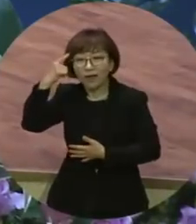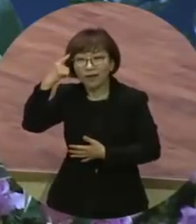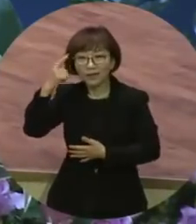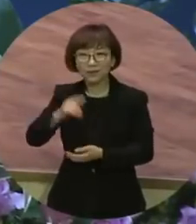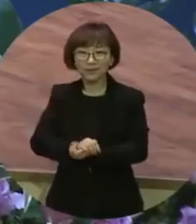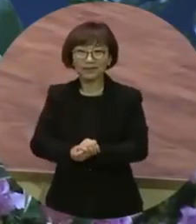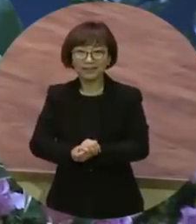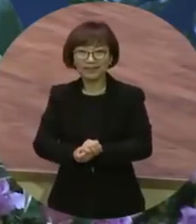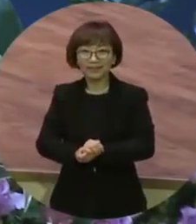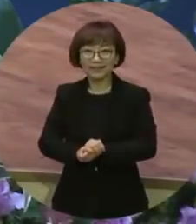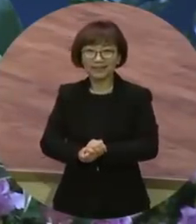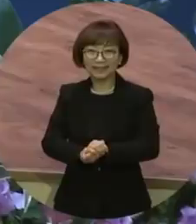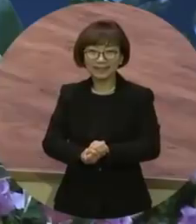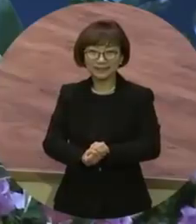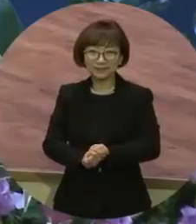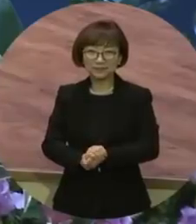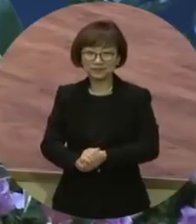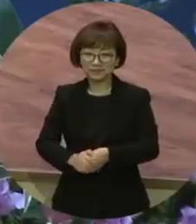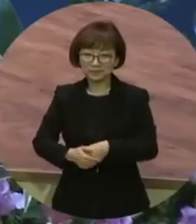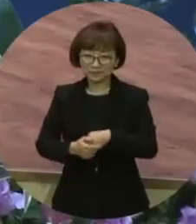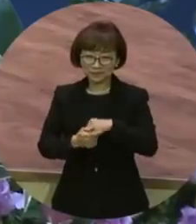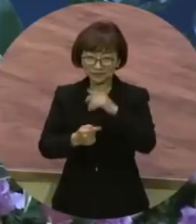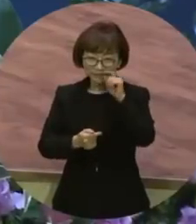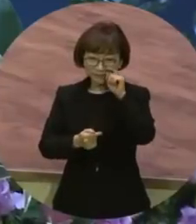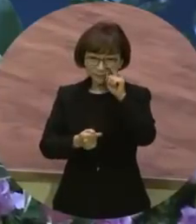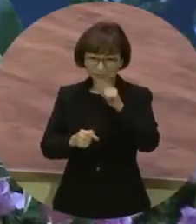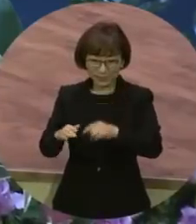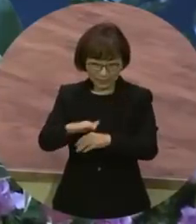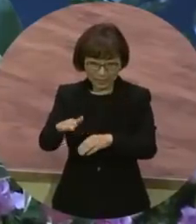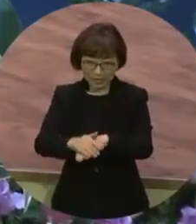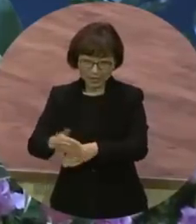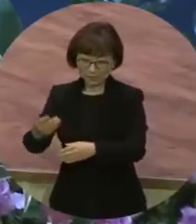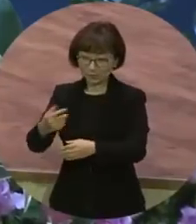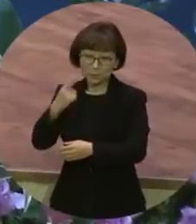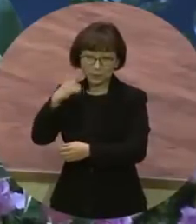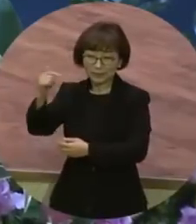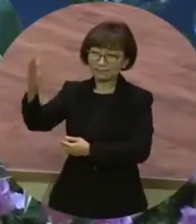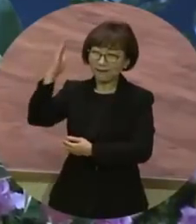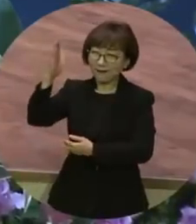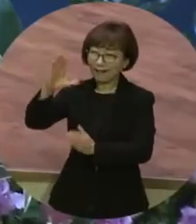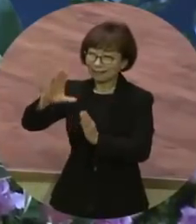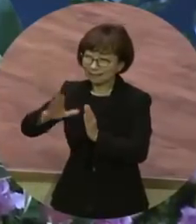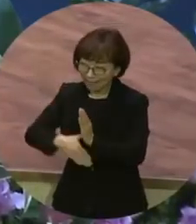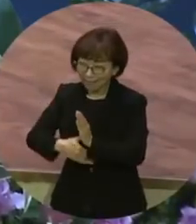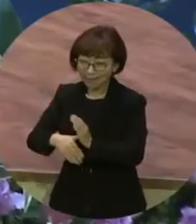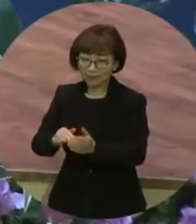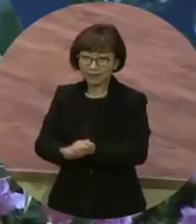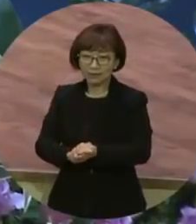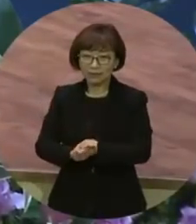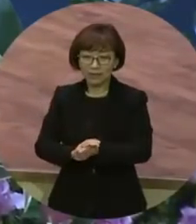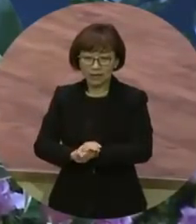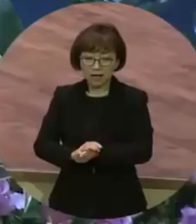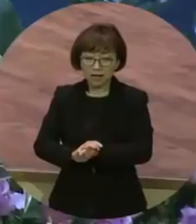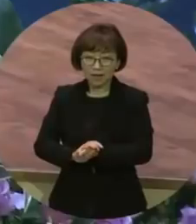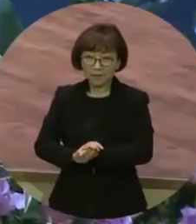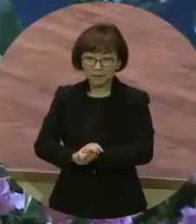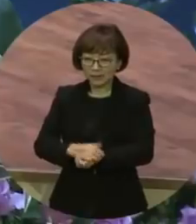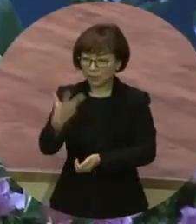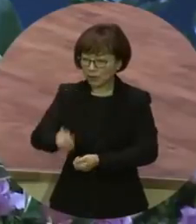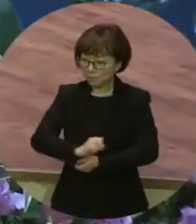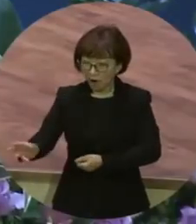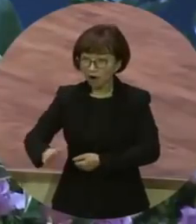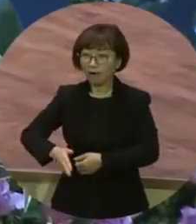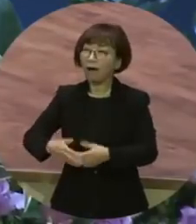배설물로 여기서 아멘 하면서 이제 예배 끝나고 다 배설물 주스로 다시 가서 이제 주섬주섬 주워가지고 다시 가고 저는 심지어 성격이 별로 안